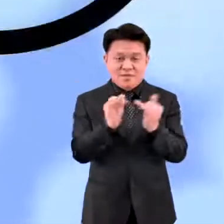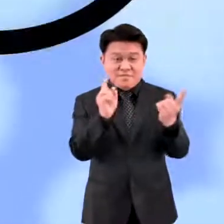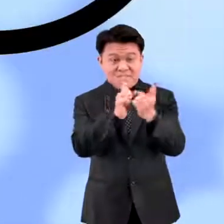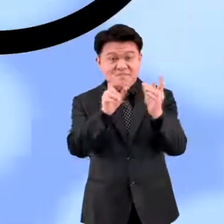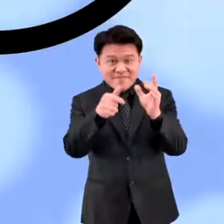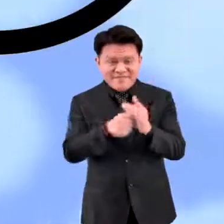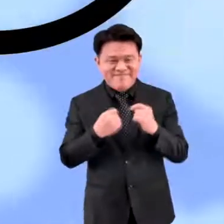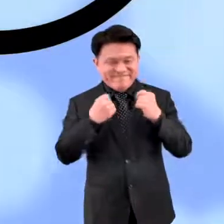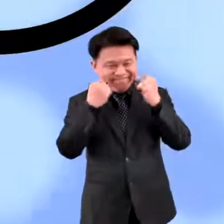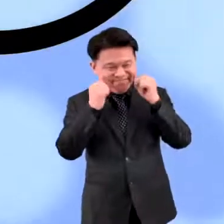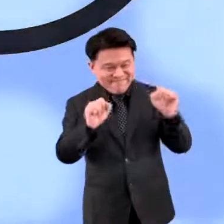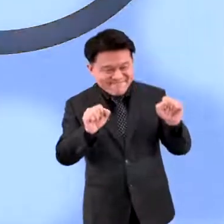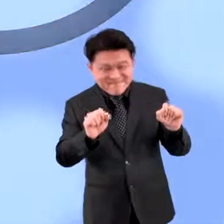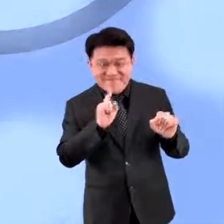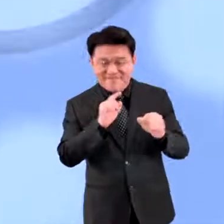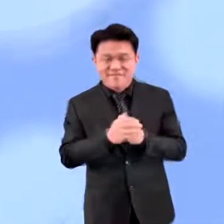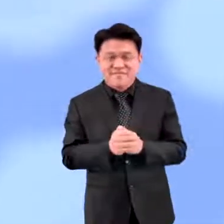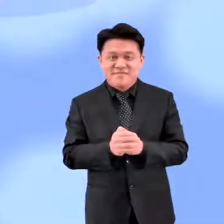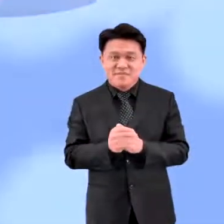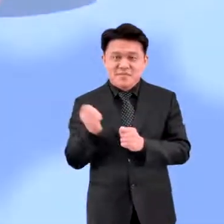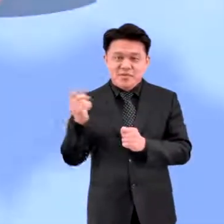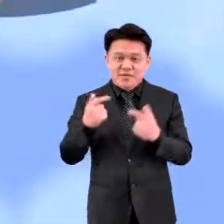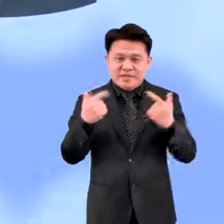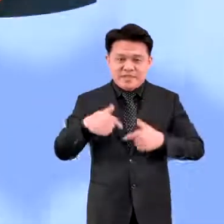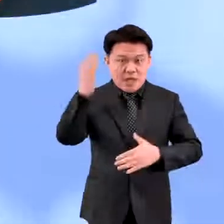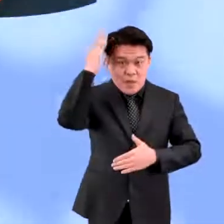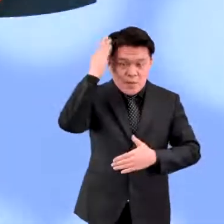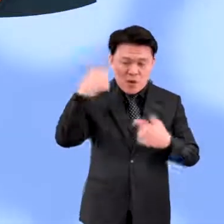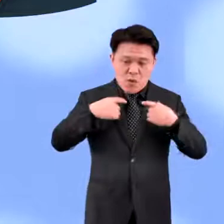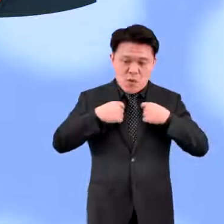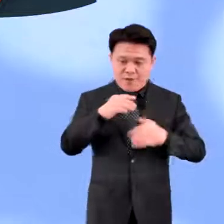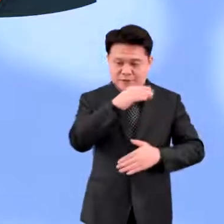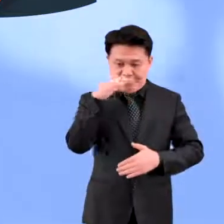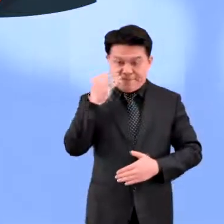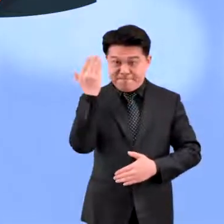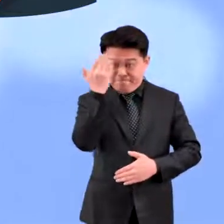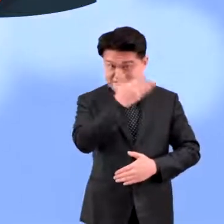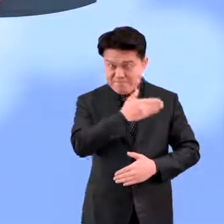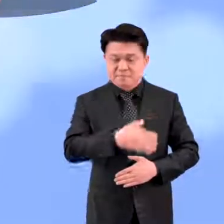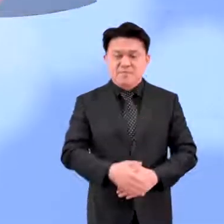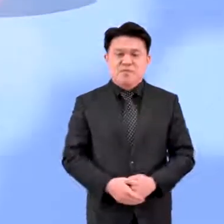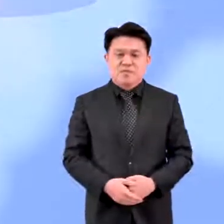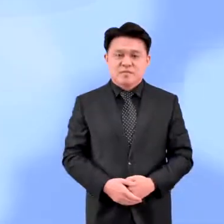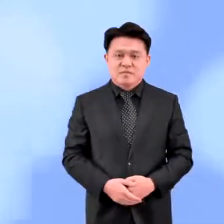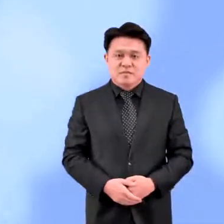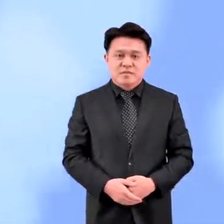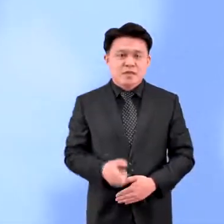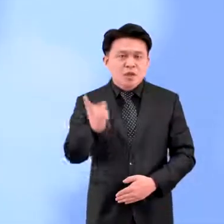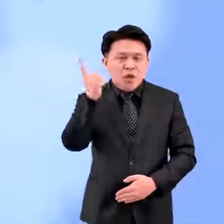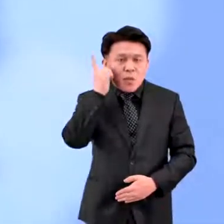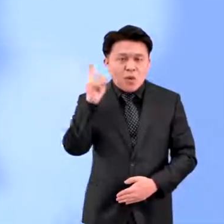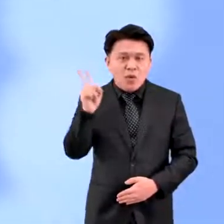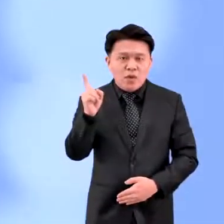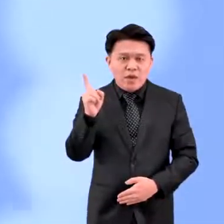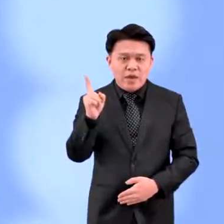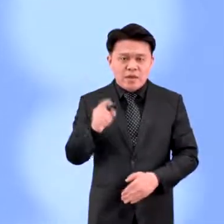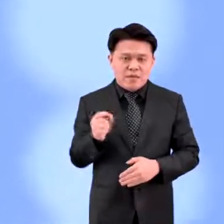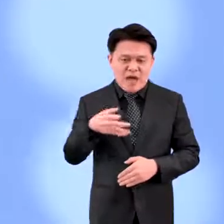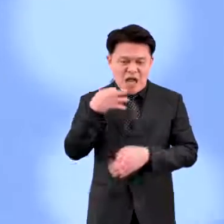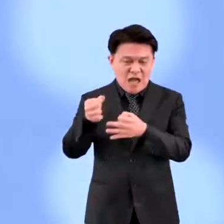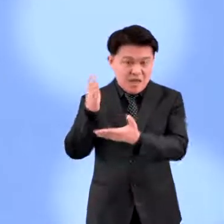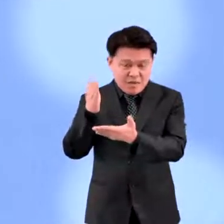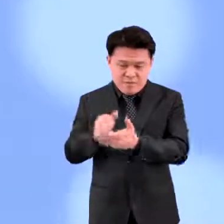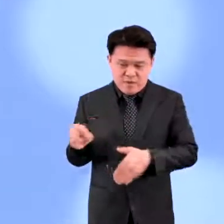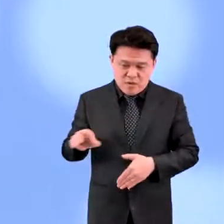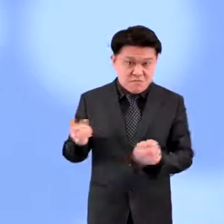웃는 얼굴로 사람들을 대합니다. 늘 머리와 복장을 단정하게 합니다. 휴대폰은 진동으로